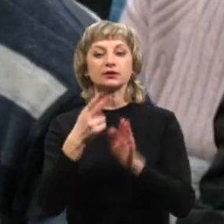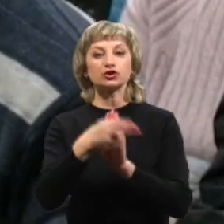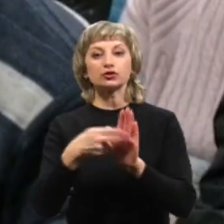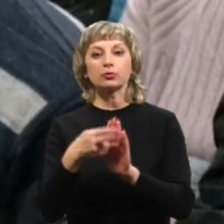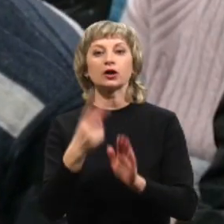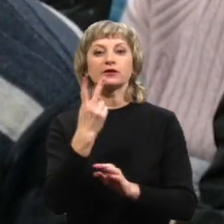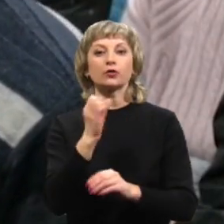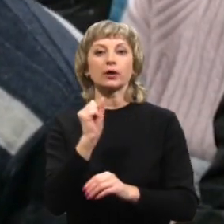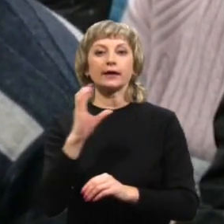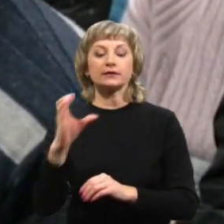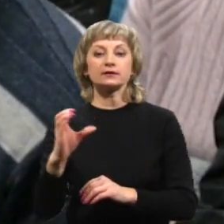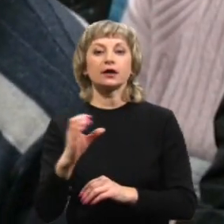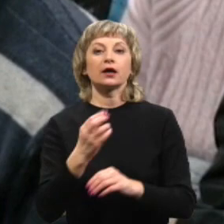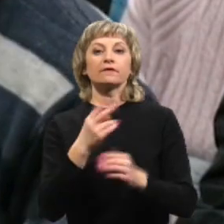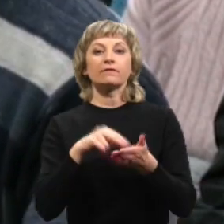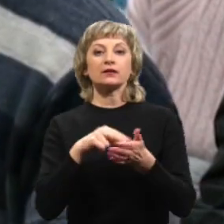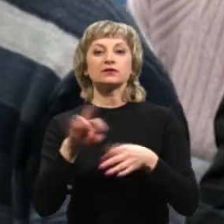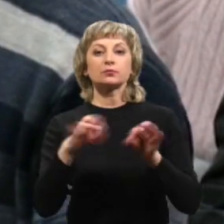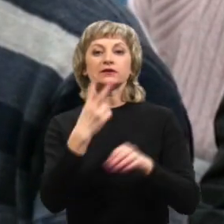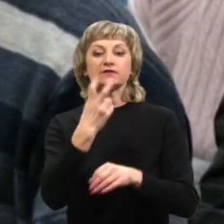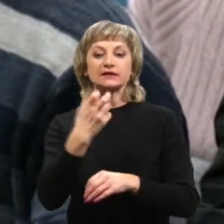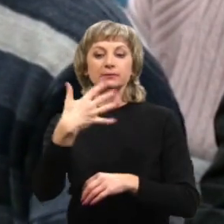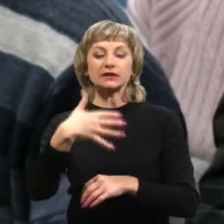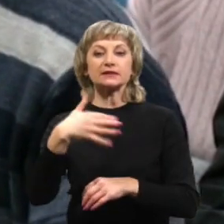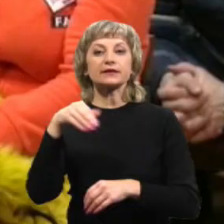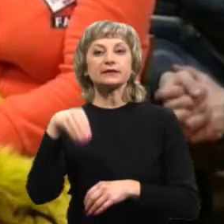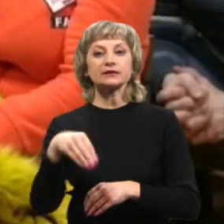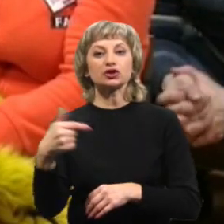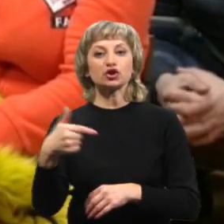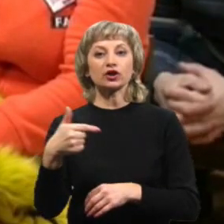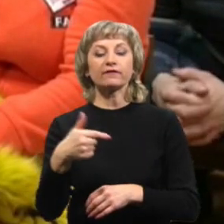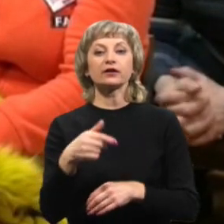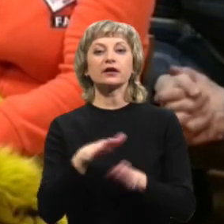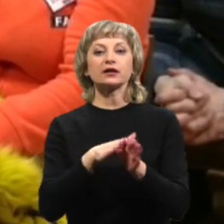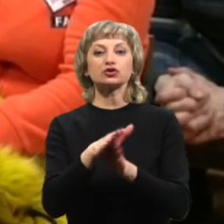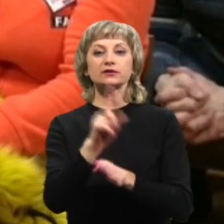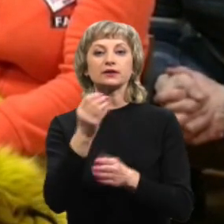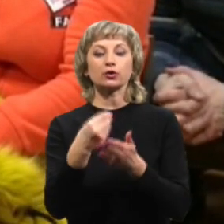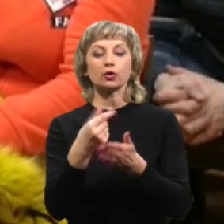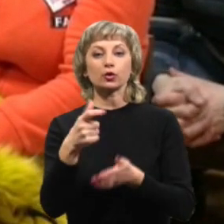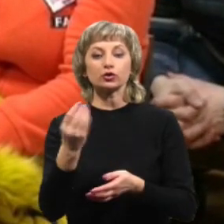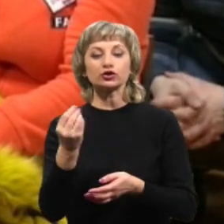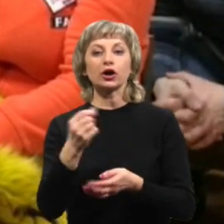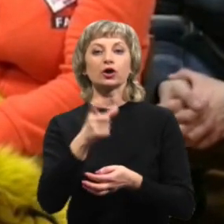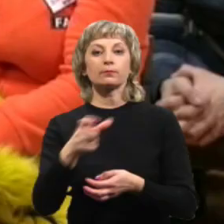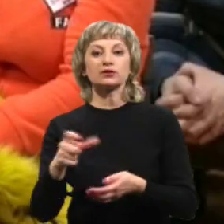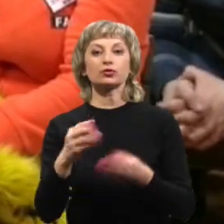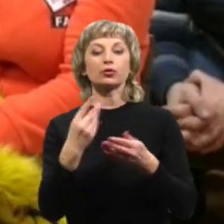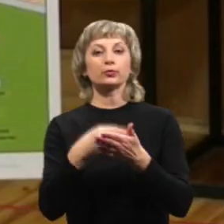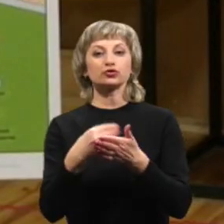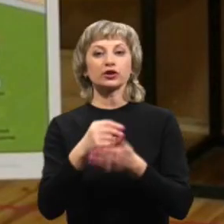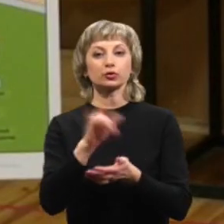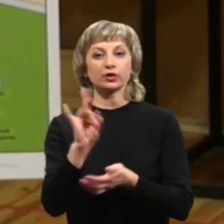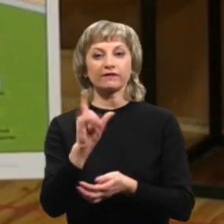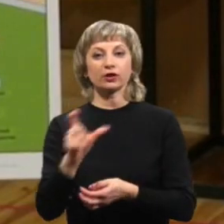двох автостанціях. Вартість проєкту – 250 тисяч гривень. Його реалізовують за гроші громадського бюджету Рівного.